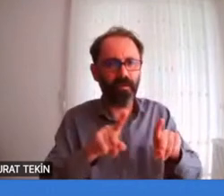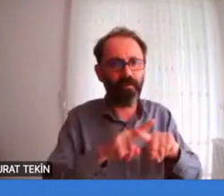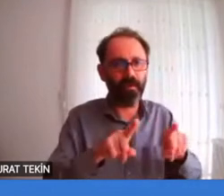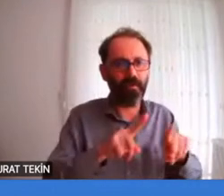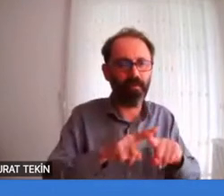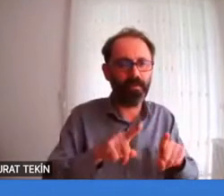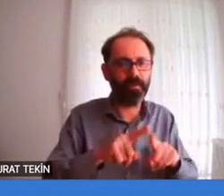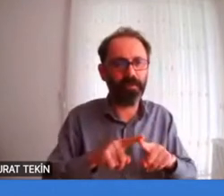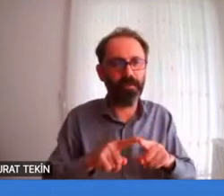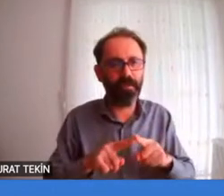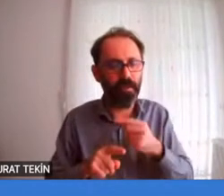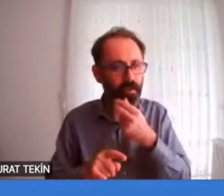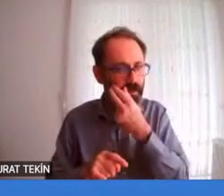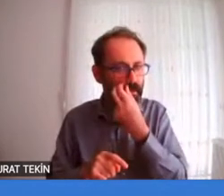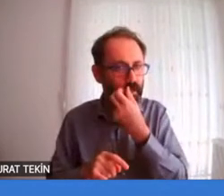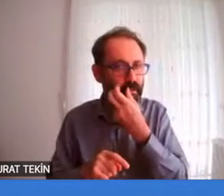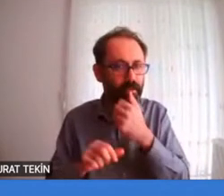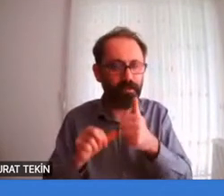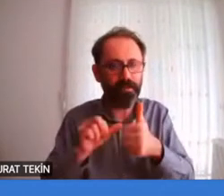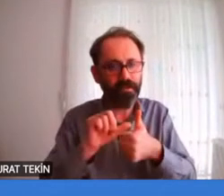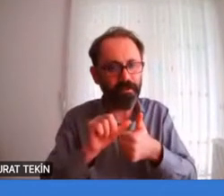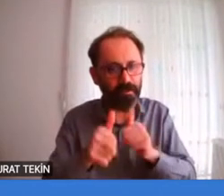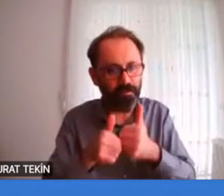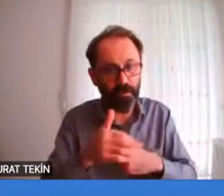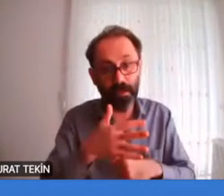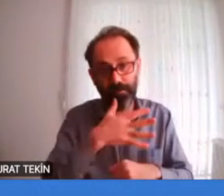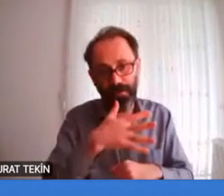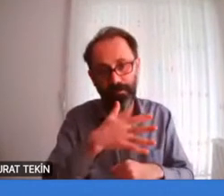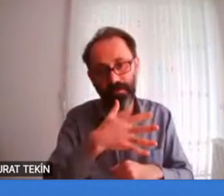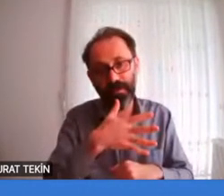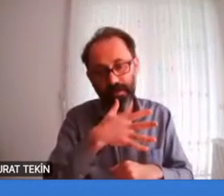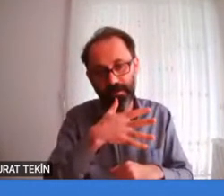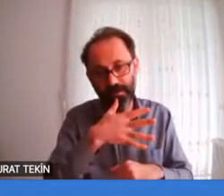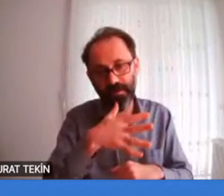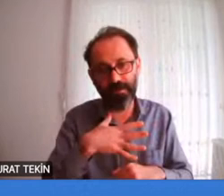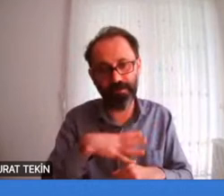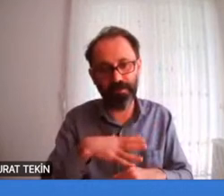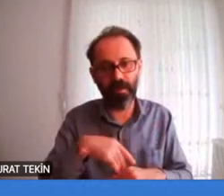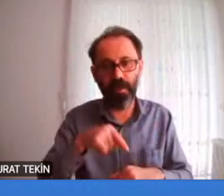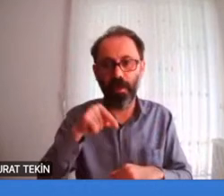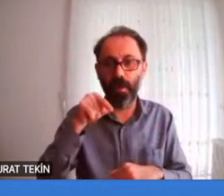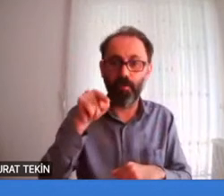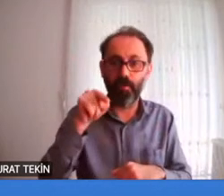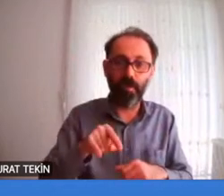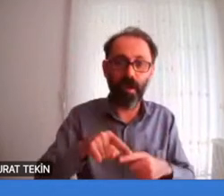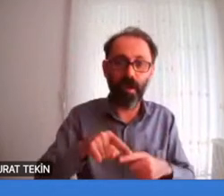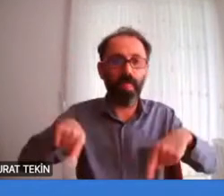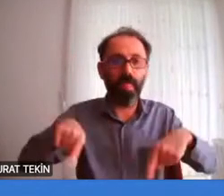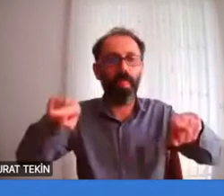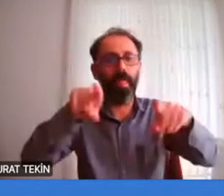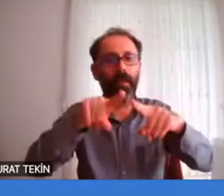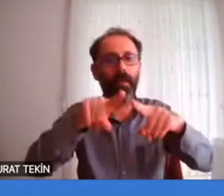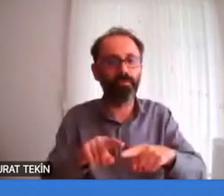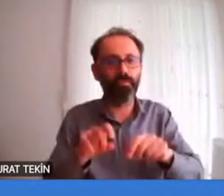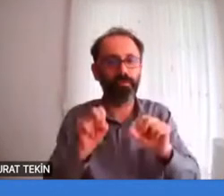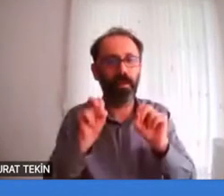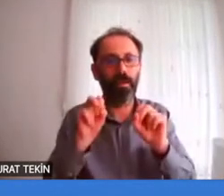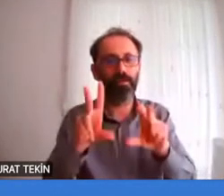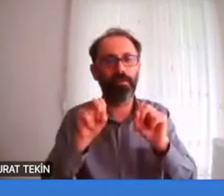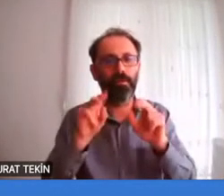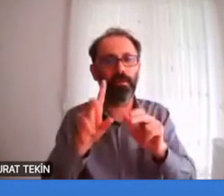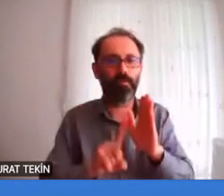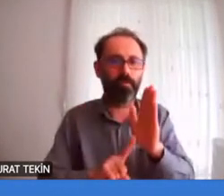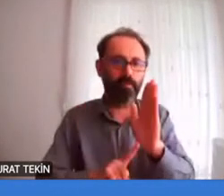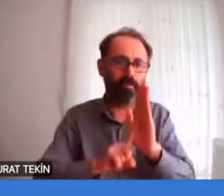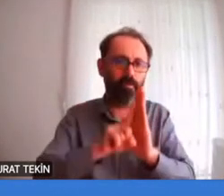vardı. Özellikle bu hocalarımız açısından da, yani sizin başarınız, işte Osman Hoca'yı söylüyor Sevda mesela, bir hoca